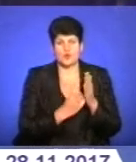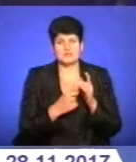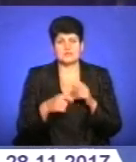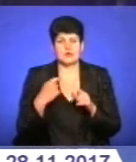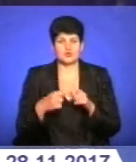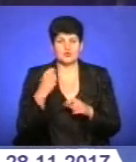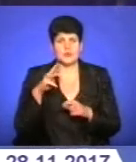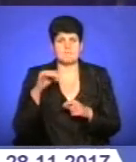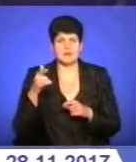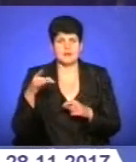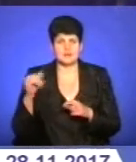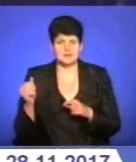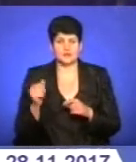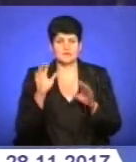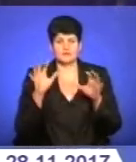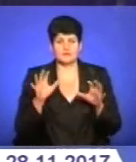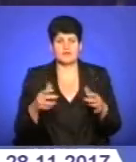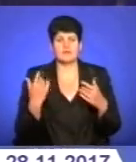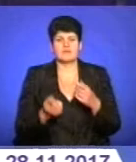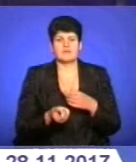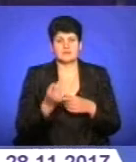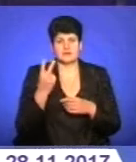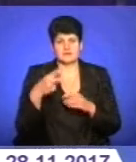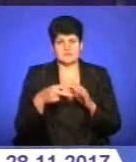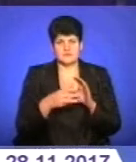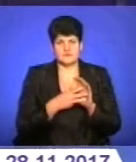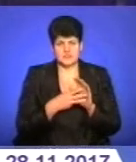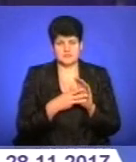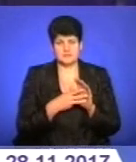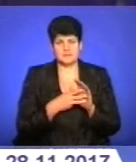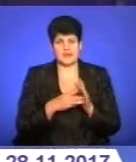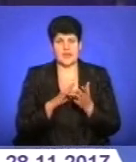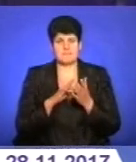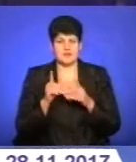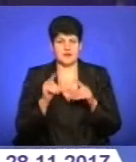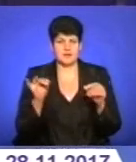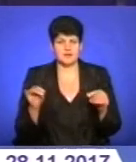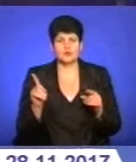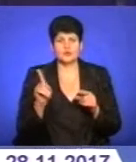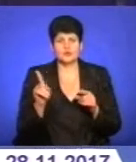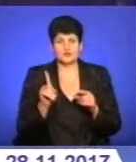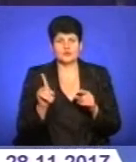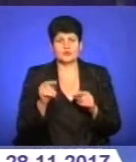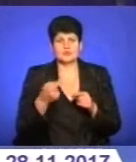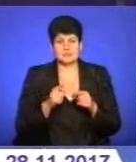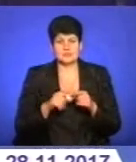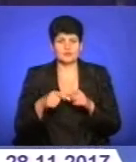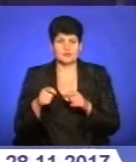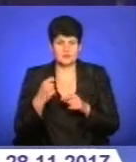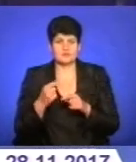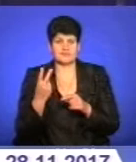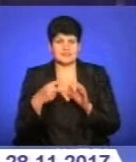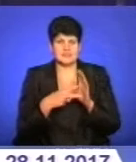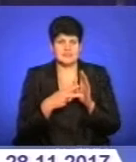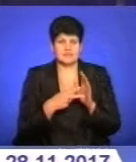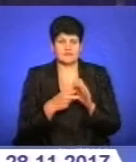міграційного законодавства та виявили 28 нелегальних мігрантів. Щодо 27 порушників прийняли рішення про примусове повернення,